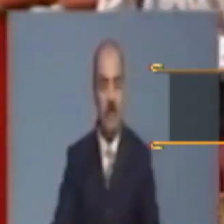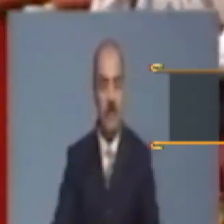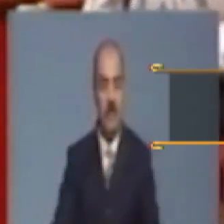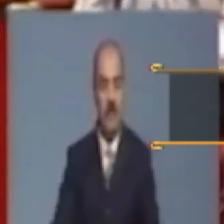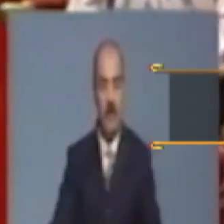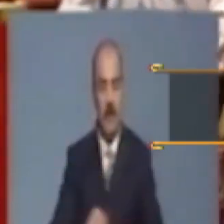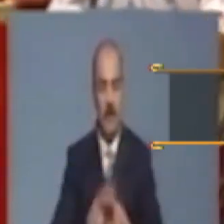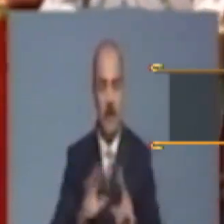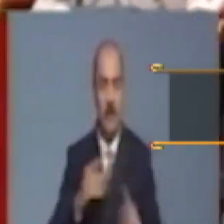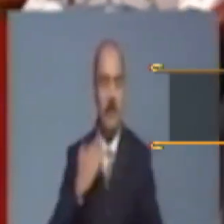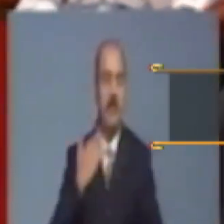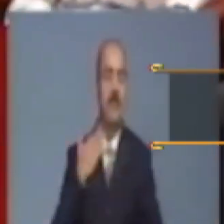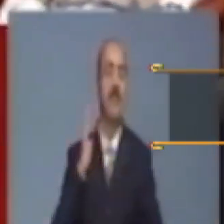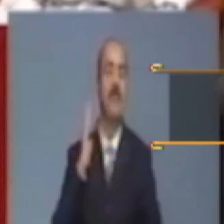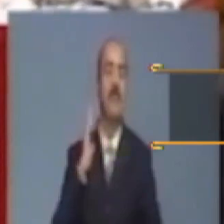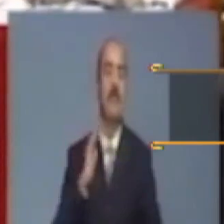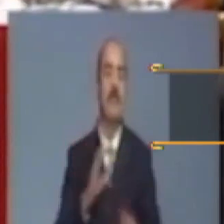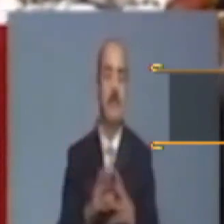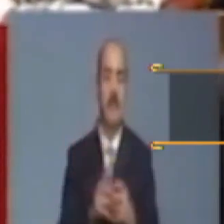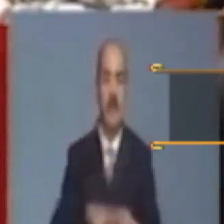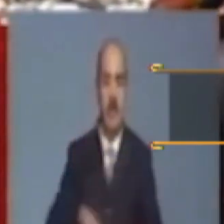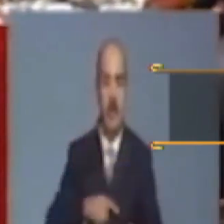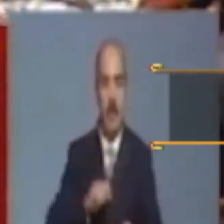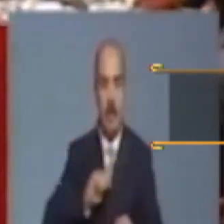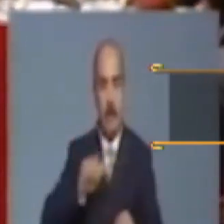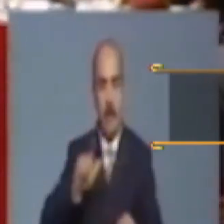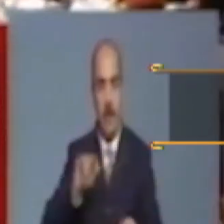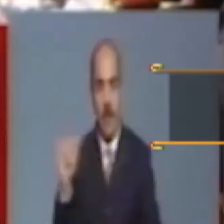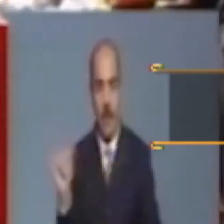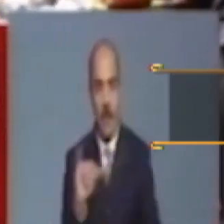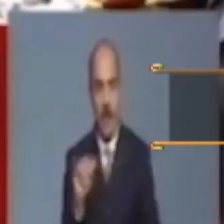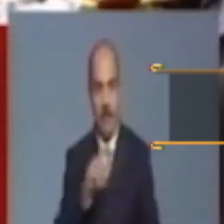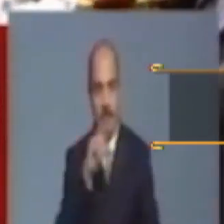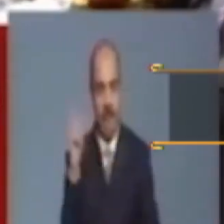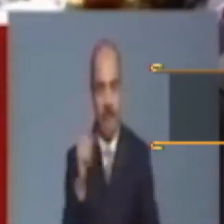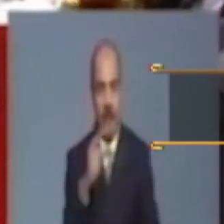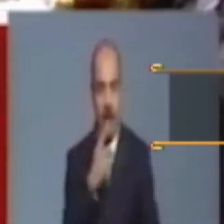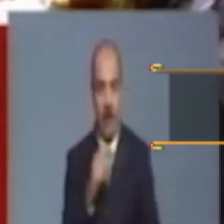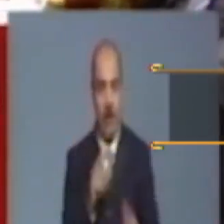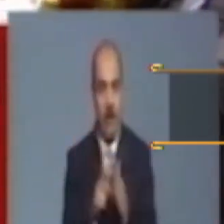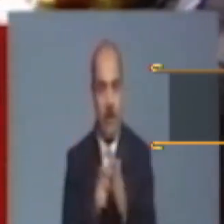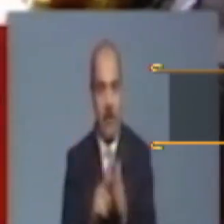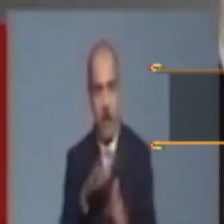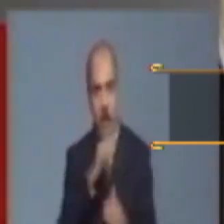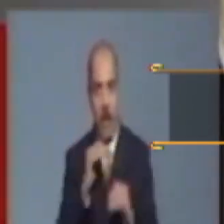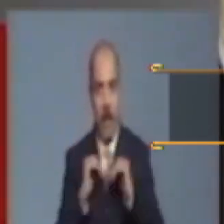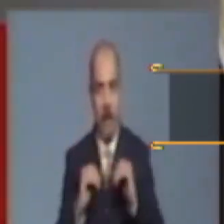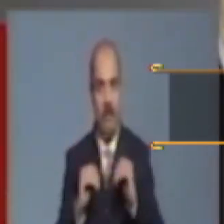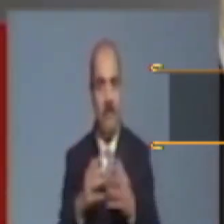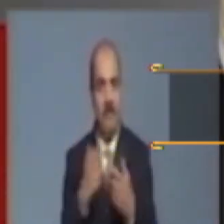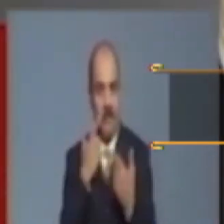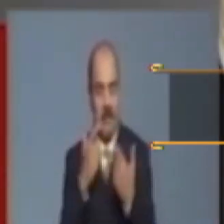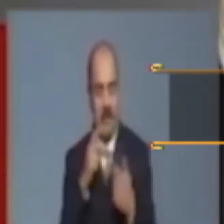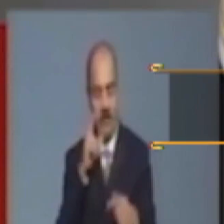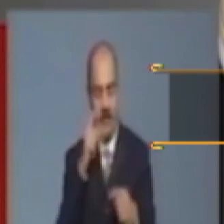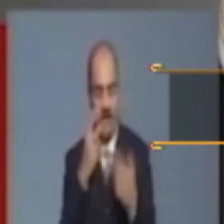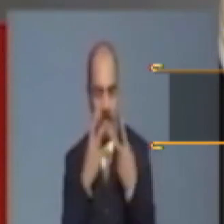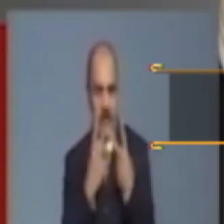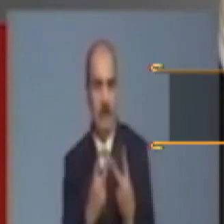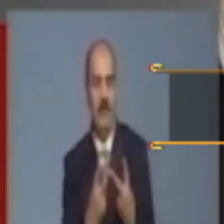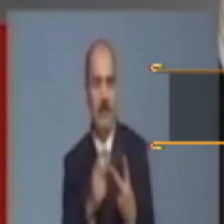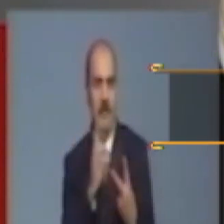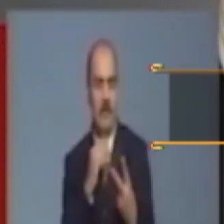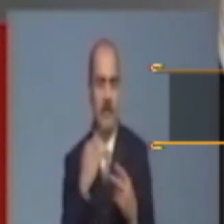لمبعث فخر واعتزاز ورسالة هامة يجب أن تتوقف أمامها طويلاً